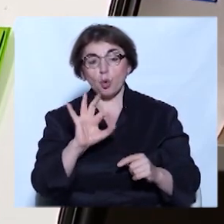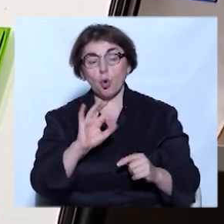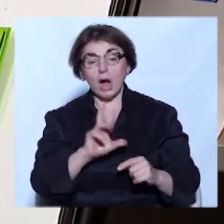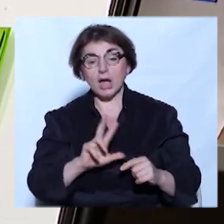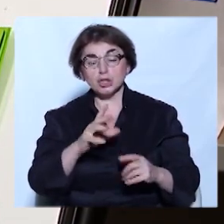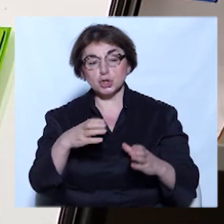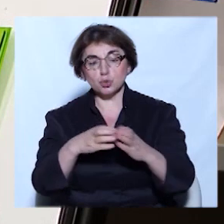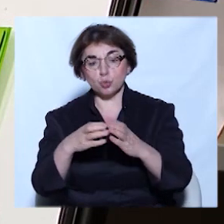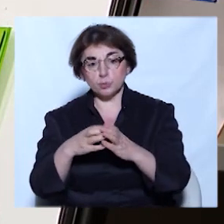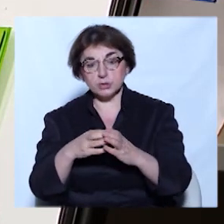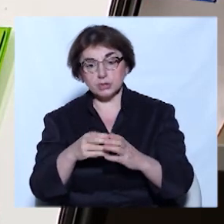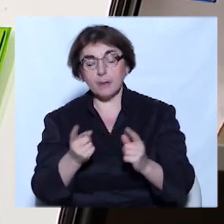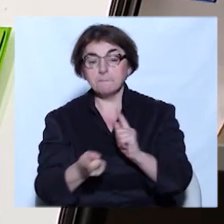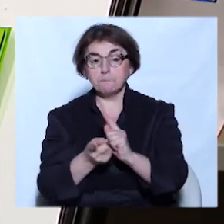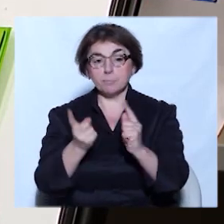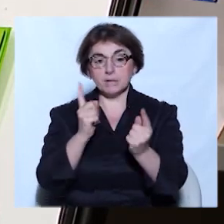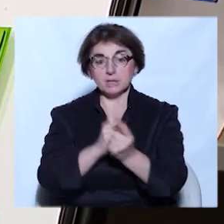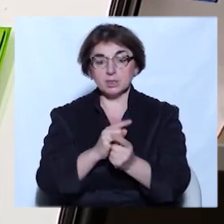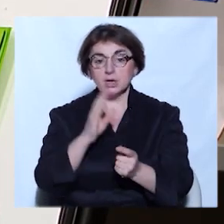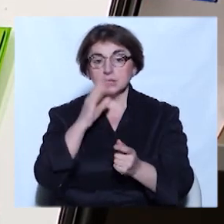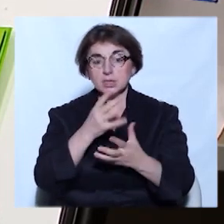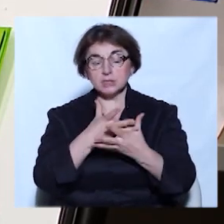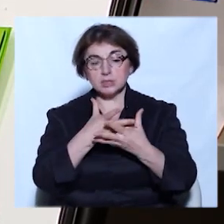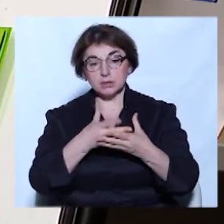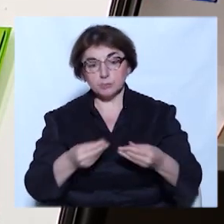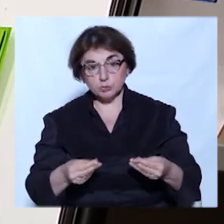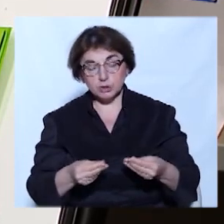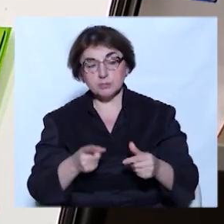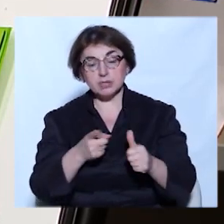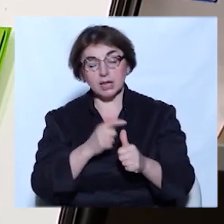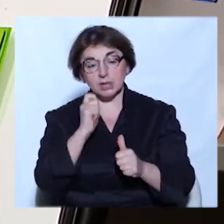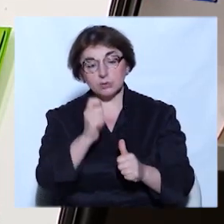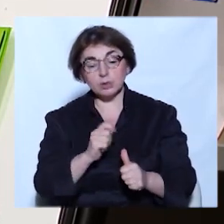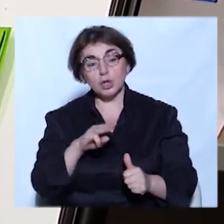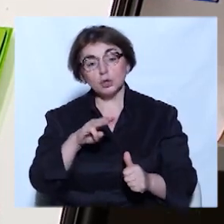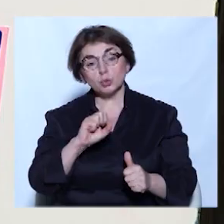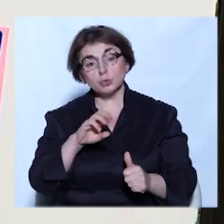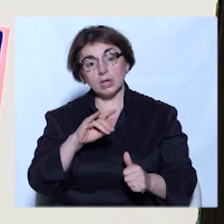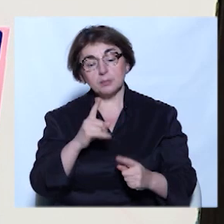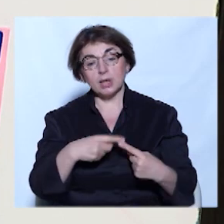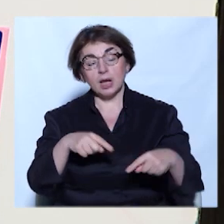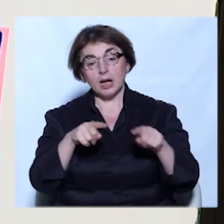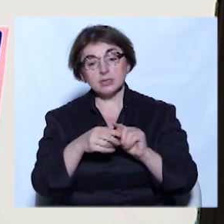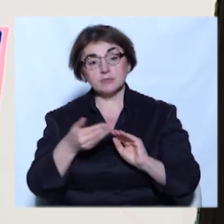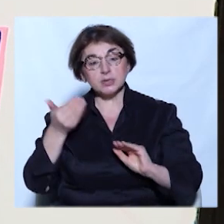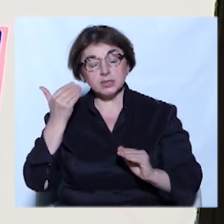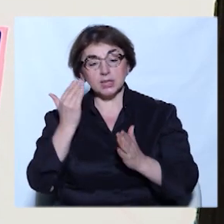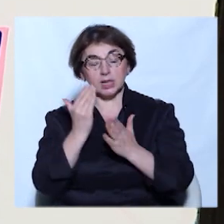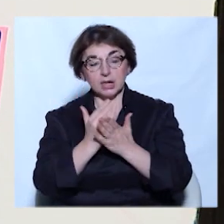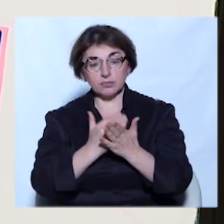ჯგუფების რაოდენობაზე და პირიქით. წყალში ხსნად ფუძეებს ტუტეები ეწოდებოდა. ასევე წინა